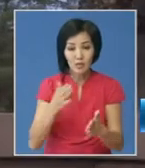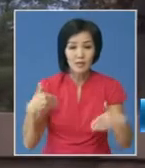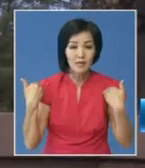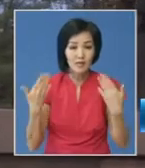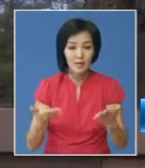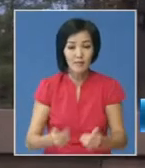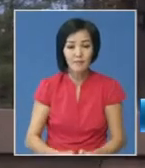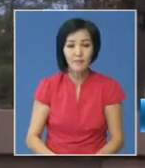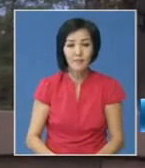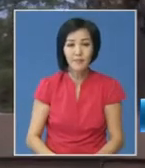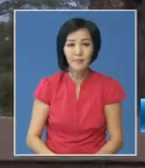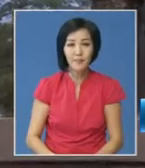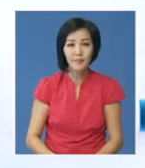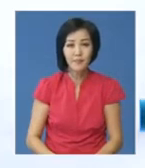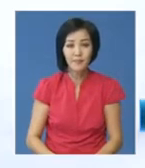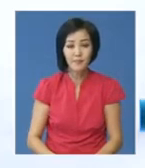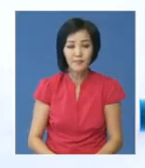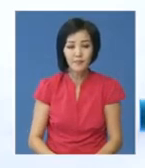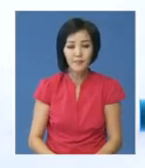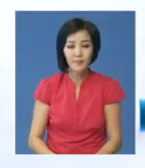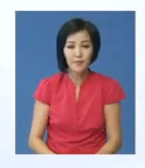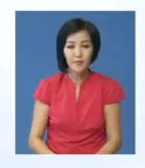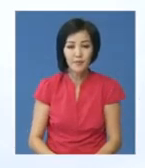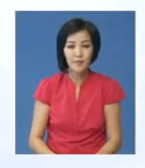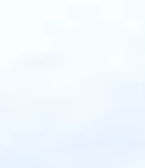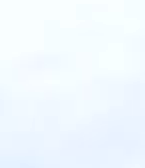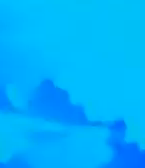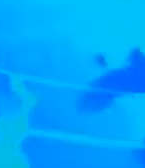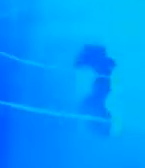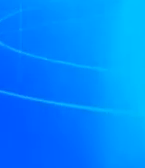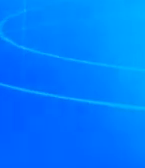Гүлжанат Мақұлжанова, Ғабит Қабдырахман, Нәдір Хамзин, Жетісу телеарнасы.